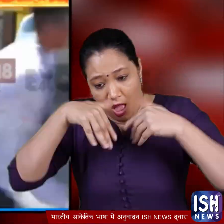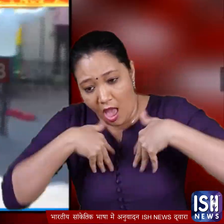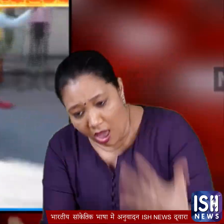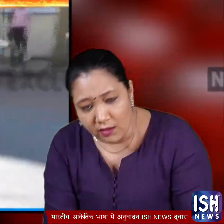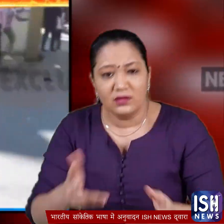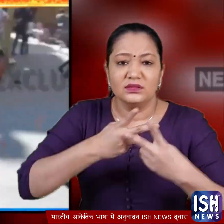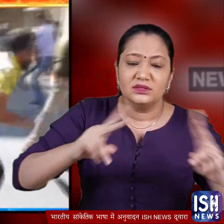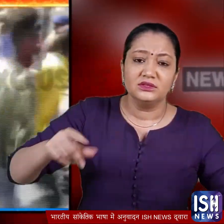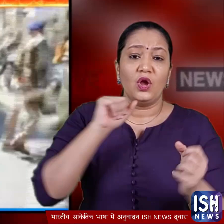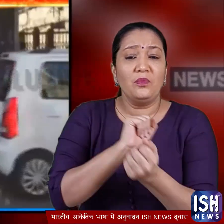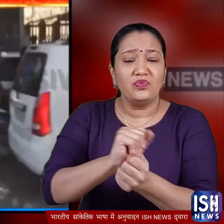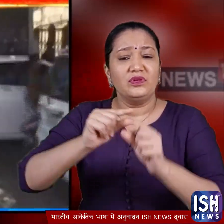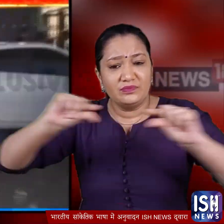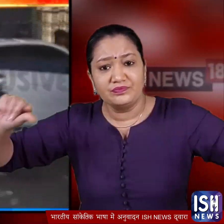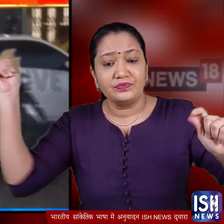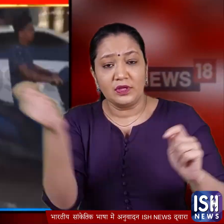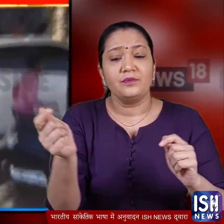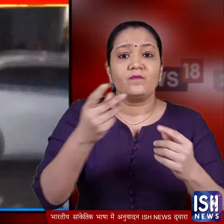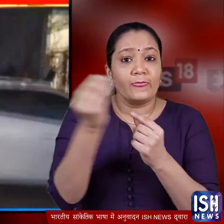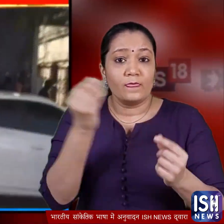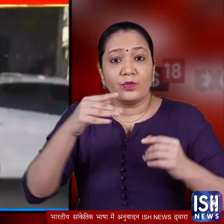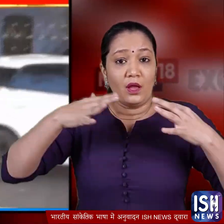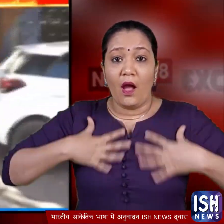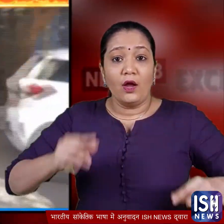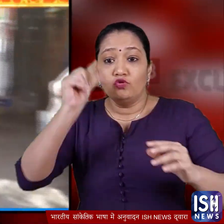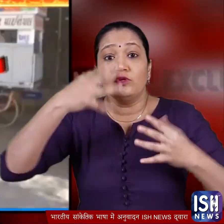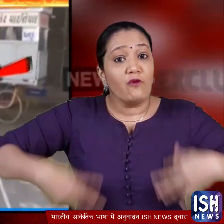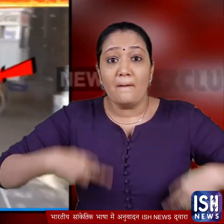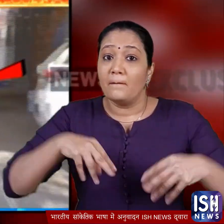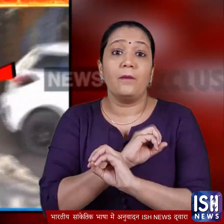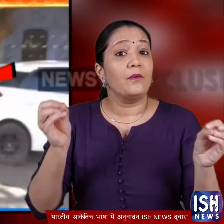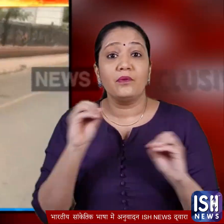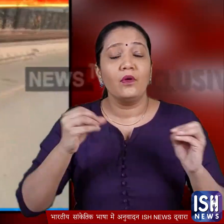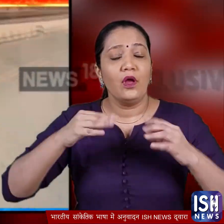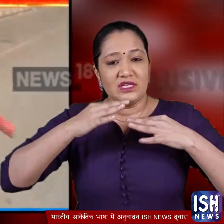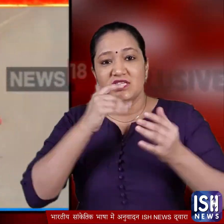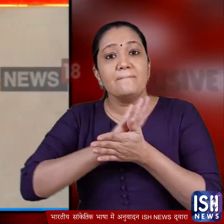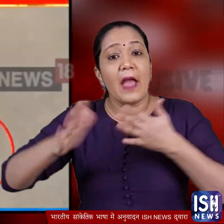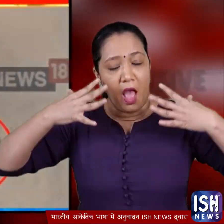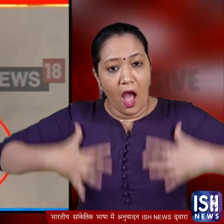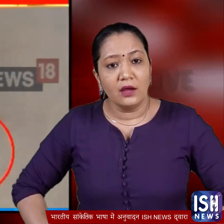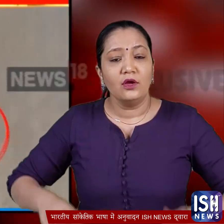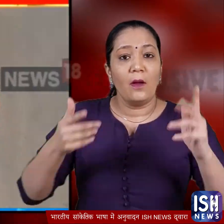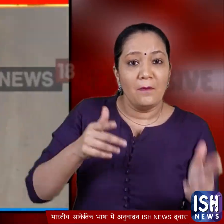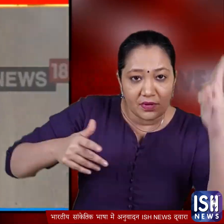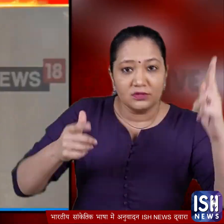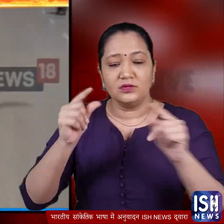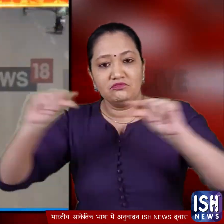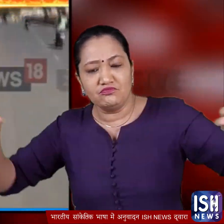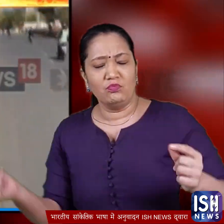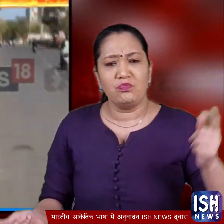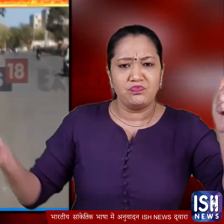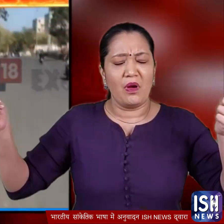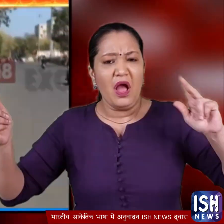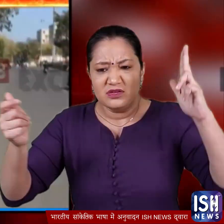खुद ही गिर गया। डंडे चलाने वाले पुलिस वालों में कुछ ऐसे भी रहे जिन्होंने खाकी वर्दी नहीं पहनी थी। ऐसा ही एक पुलिस वाला एक हाथ में पिस्टल और